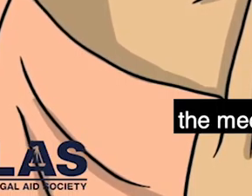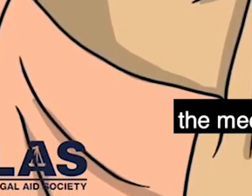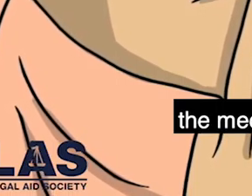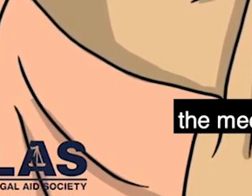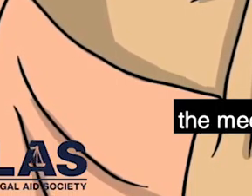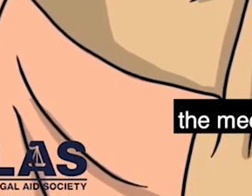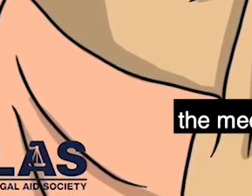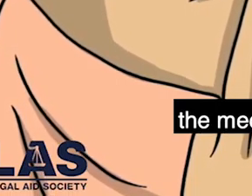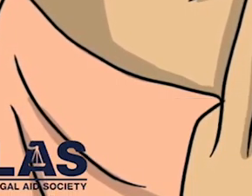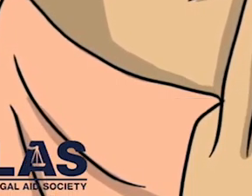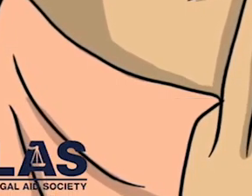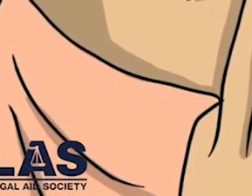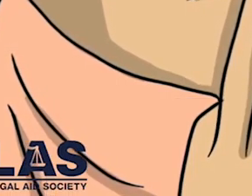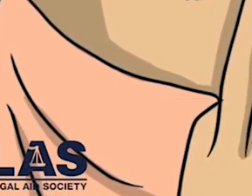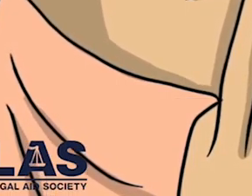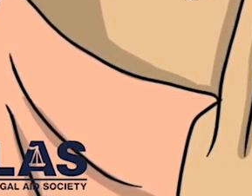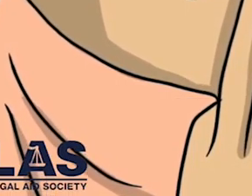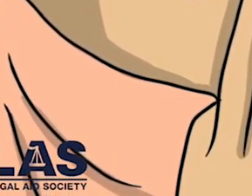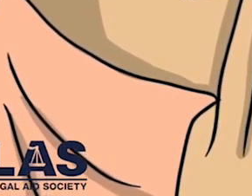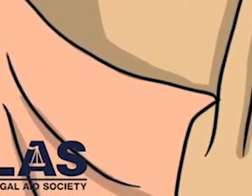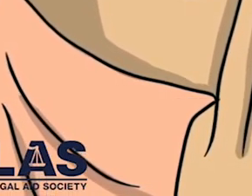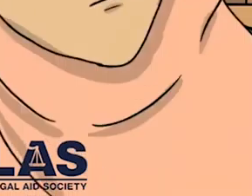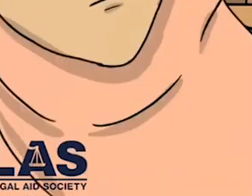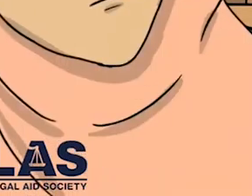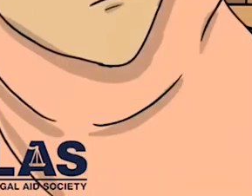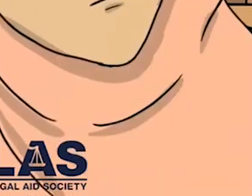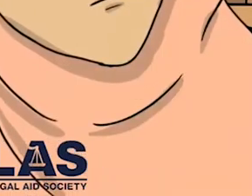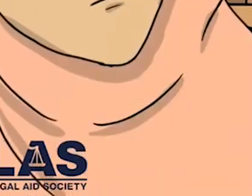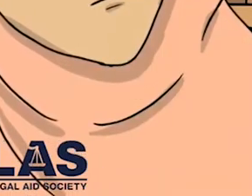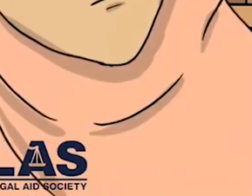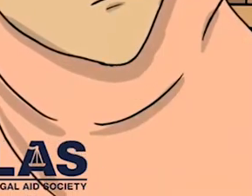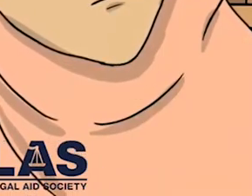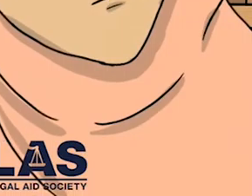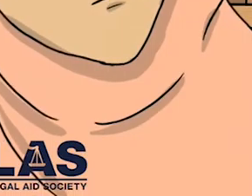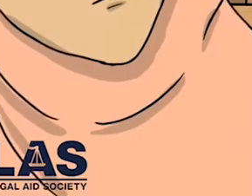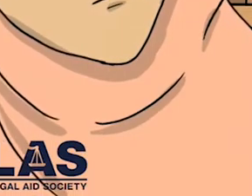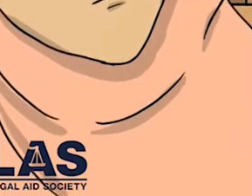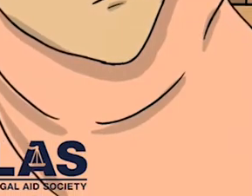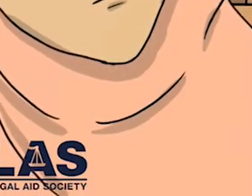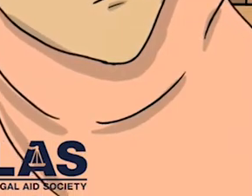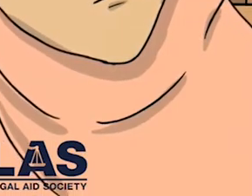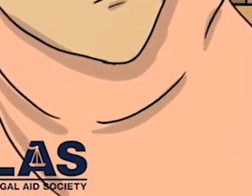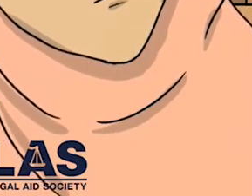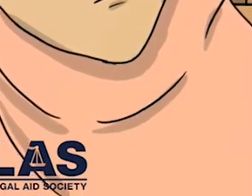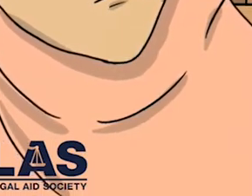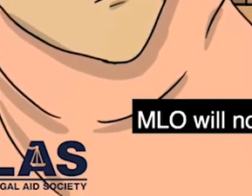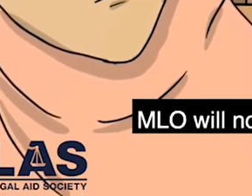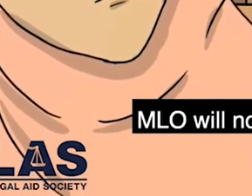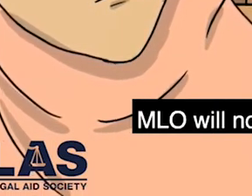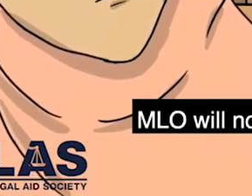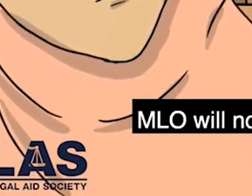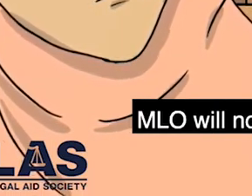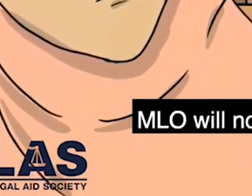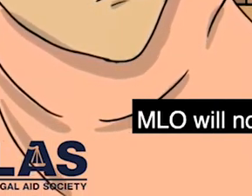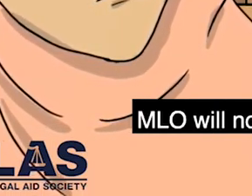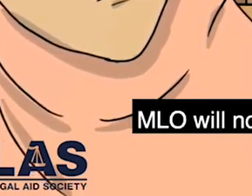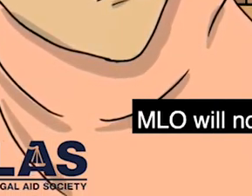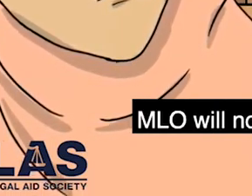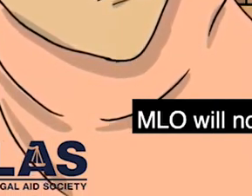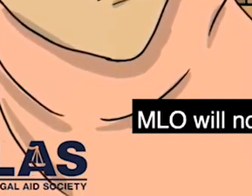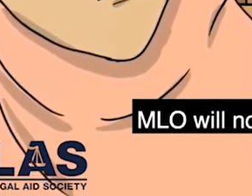पुलिस, वकला और दीगर अदालती अमले का सामना करना होगा। इंसाफ की फराहमी में MLO का किरदार बहुत अहम होता है। MLO आपका